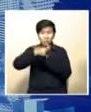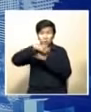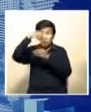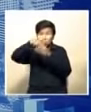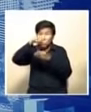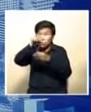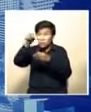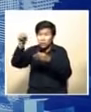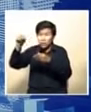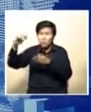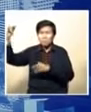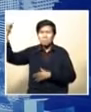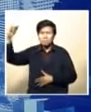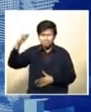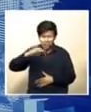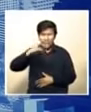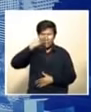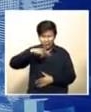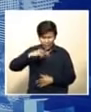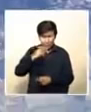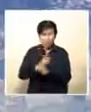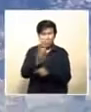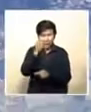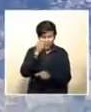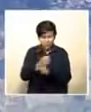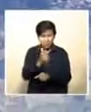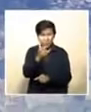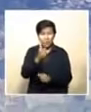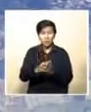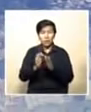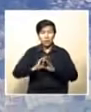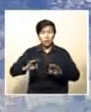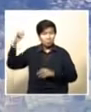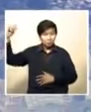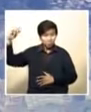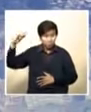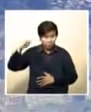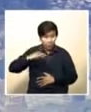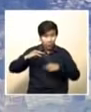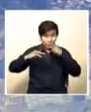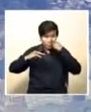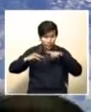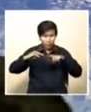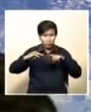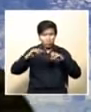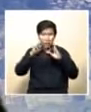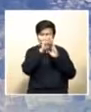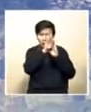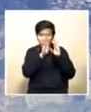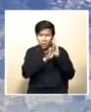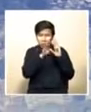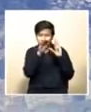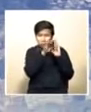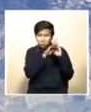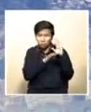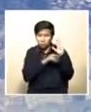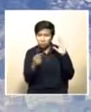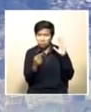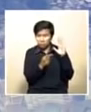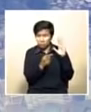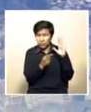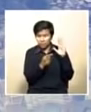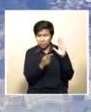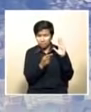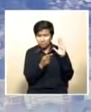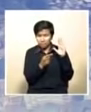กิน72ชั่วโมงทั้งสองส่วนนี้เป็นองค์ประกอบที่จะเข้าประเทศครับแต่เมื่อท่านมาลงที่สนามบินนะครับหรือจุดที่เข้า